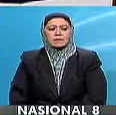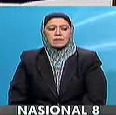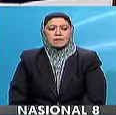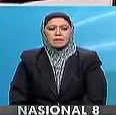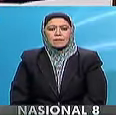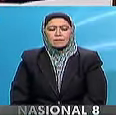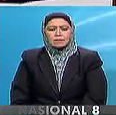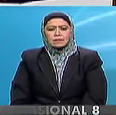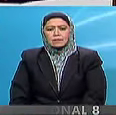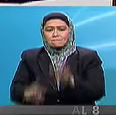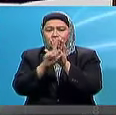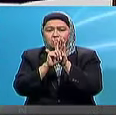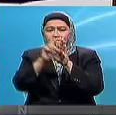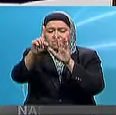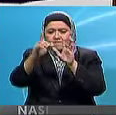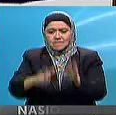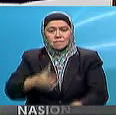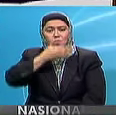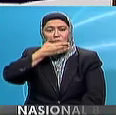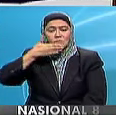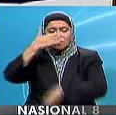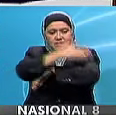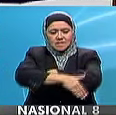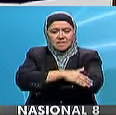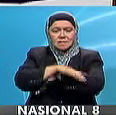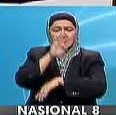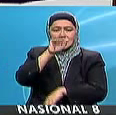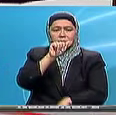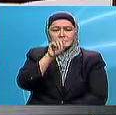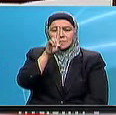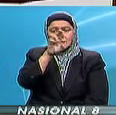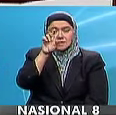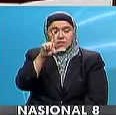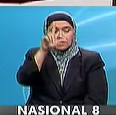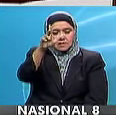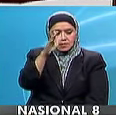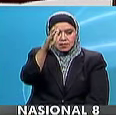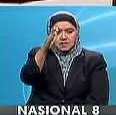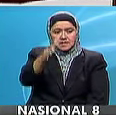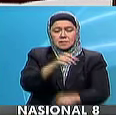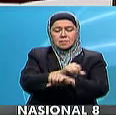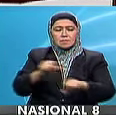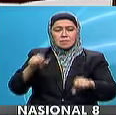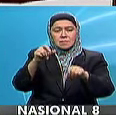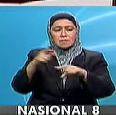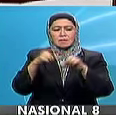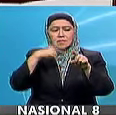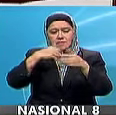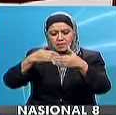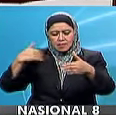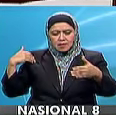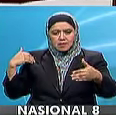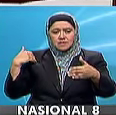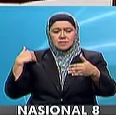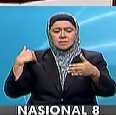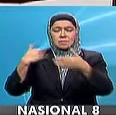Pelari pecut muda negara Badul Hisham Abdul Man akan disediakan program latihan khas sebelum Temas Sukan C 2017. Itu